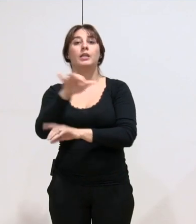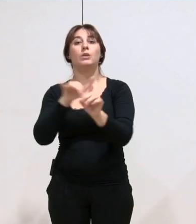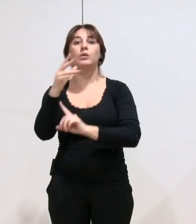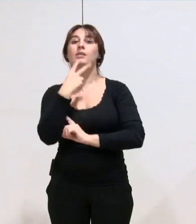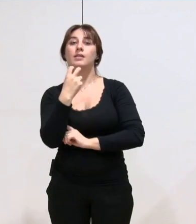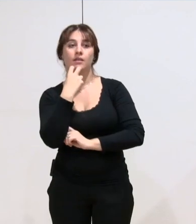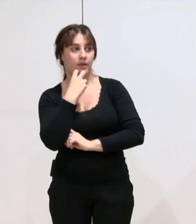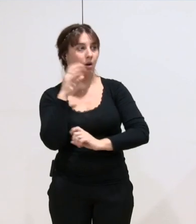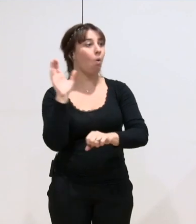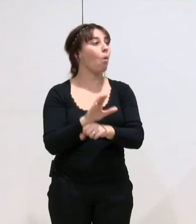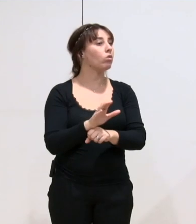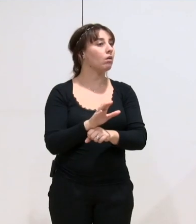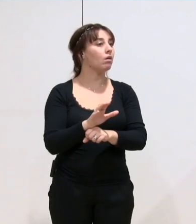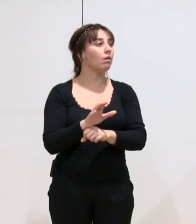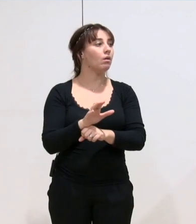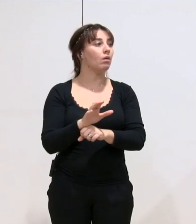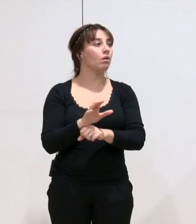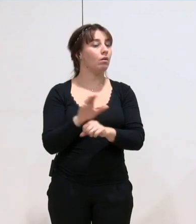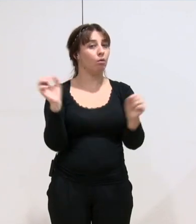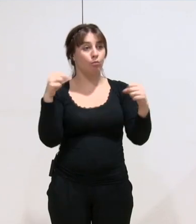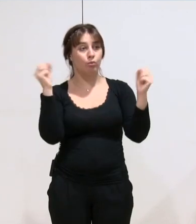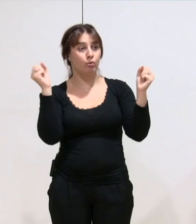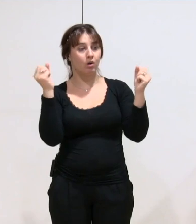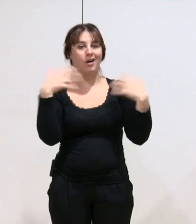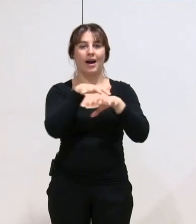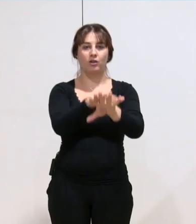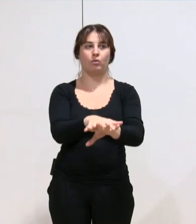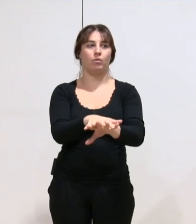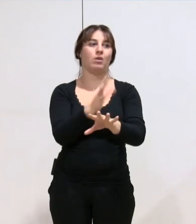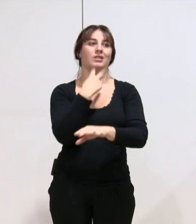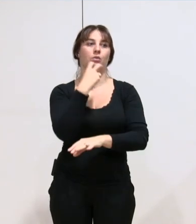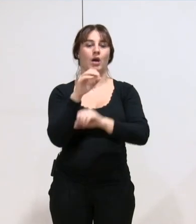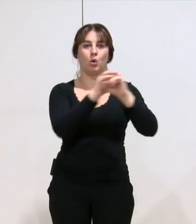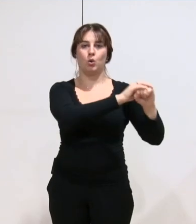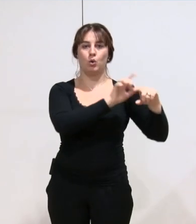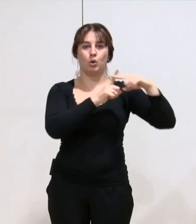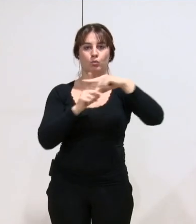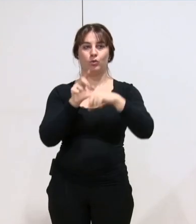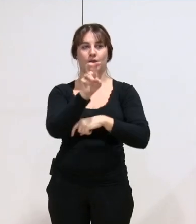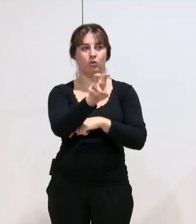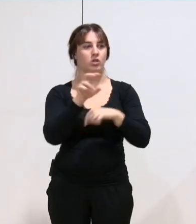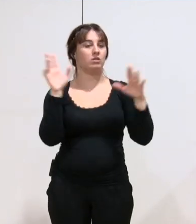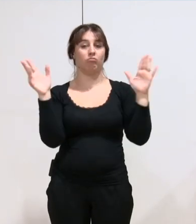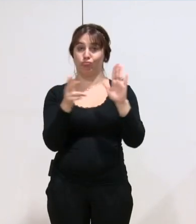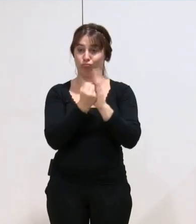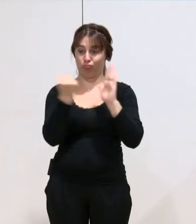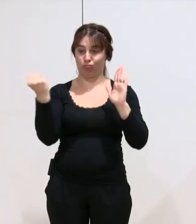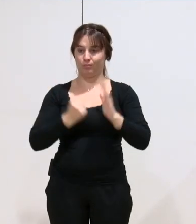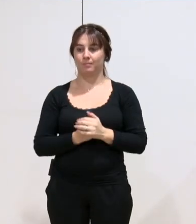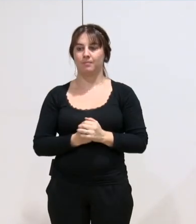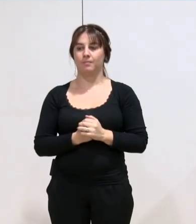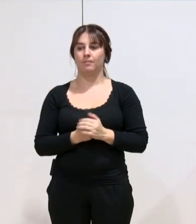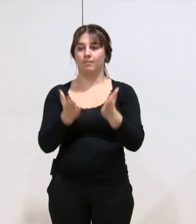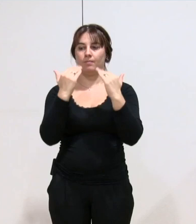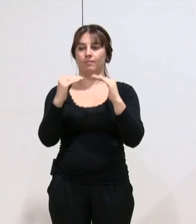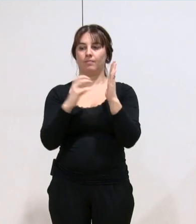civile. Qui vote contre? Qui vote pour? Rassemblement citoyen de la gauche et des écologistes. Délibération adoptée. La